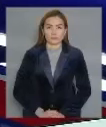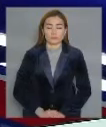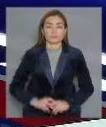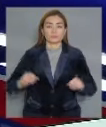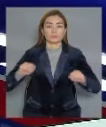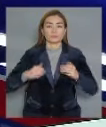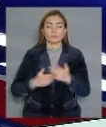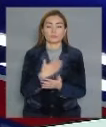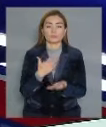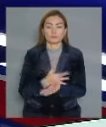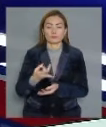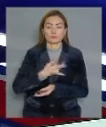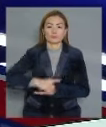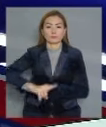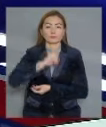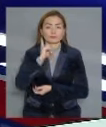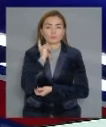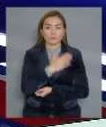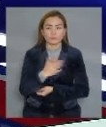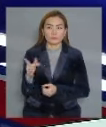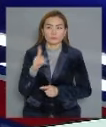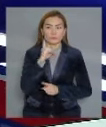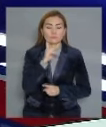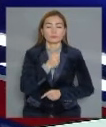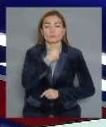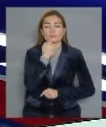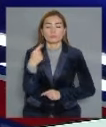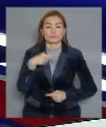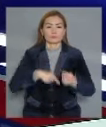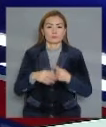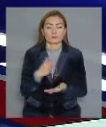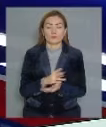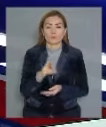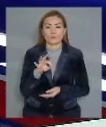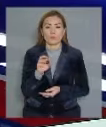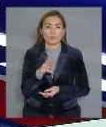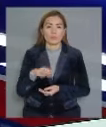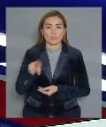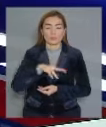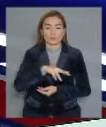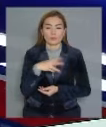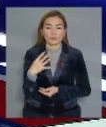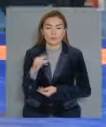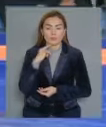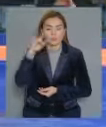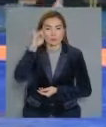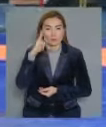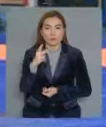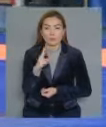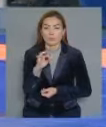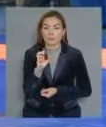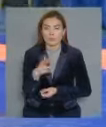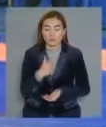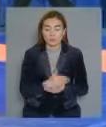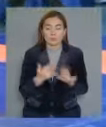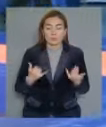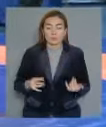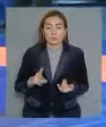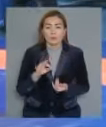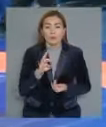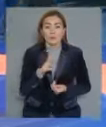Спорт жаңалықтары. Өңірде жасөспірімдер, жастар және ересектер арасында Номад MMA-дан Қазақстан Республикасының кубогы өтті. Бүгінде